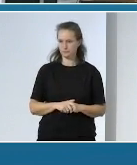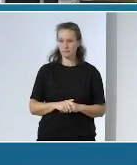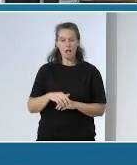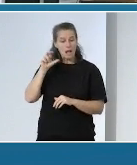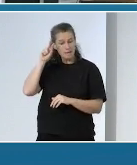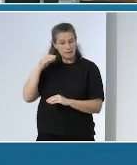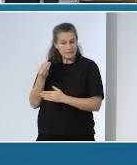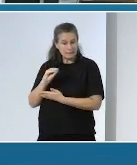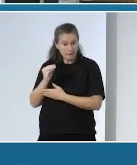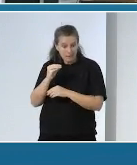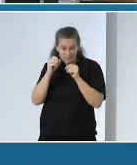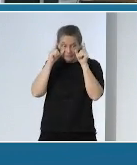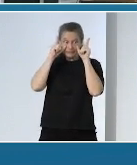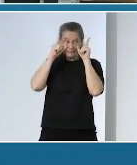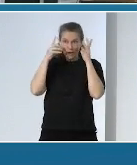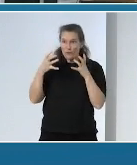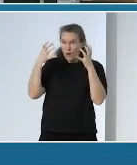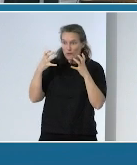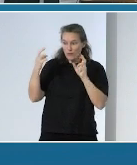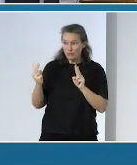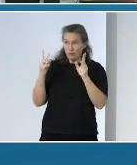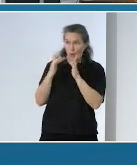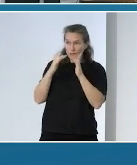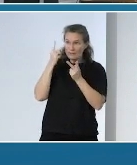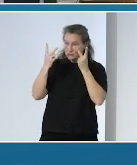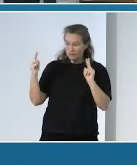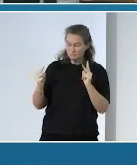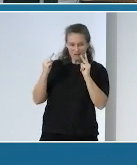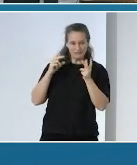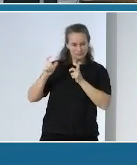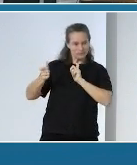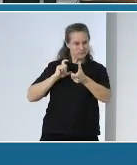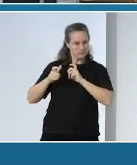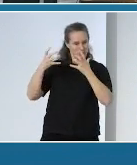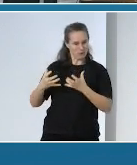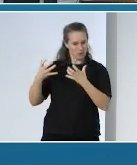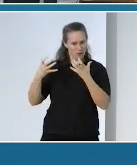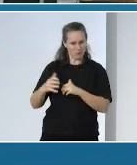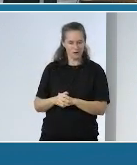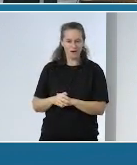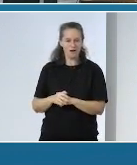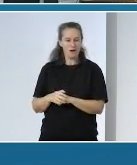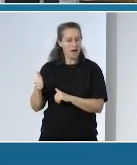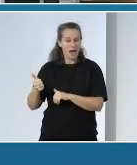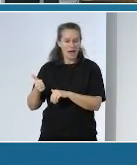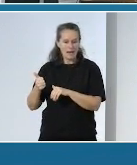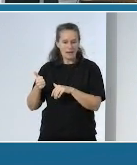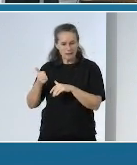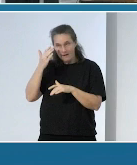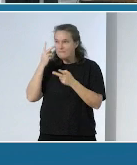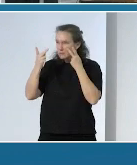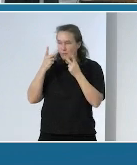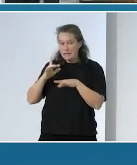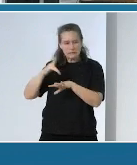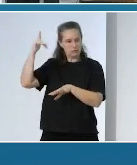Émilie, c'est un bébé éveillé qui recherche toujours le contact visuel, l'interaction, l'échange. Elle est très sensible aux stimuli